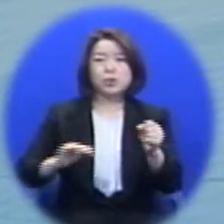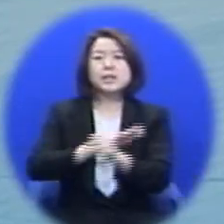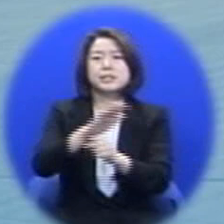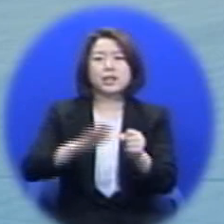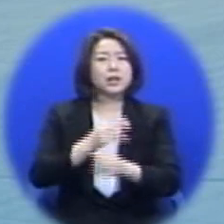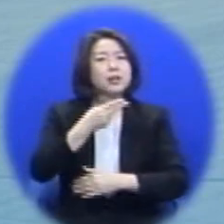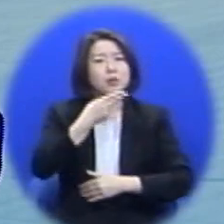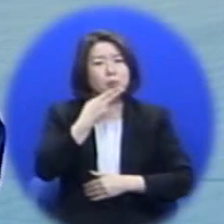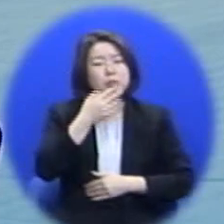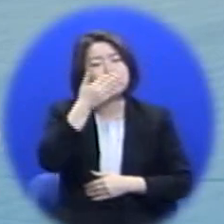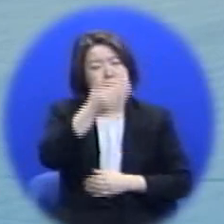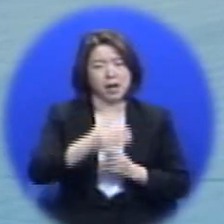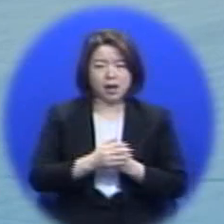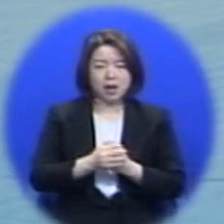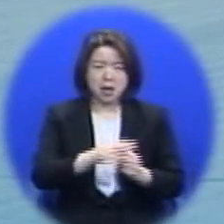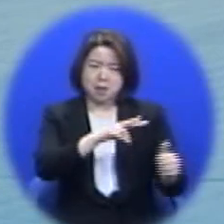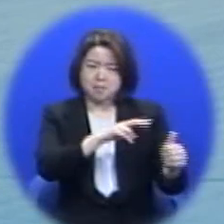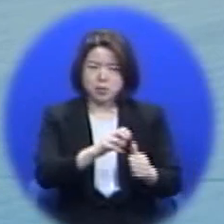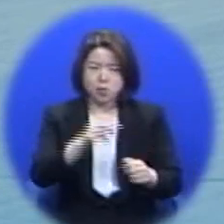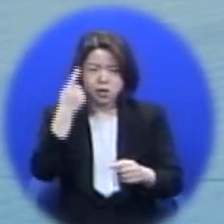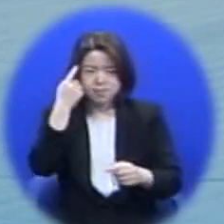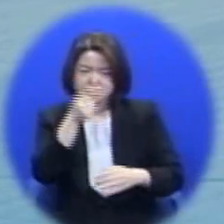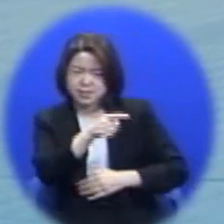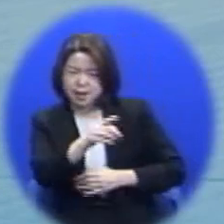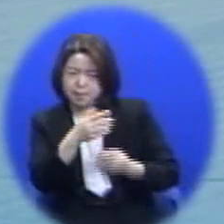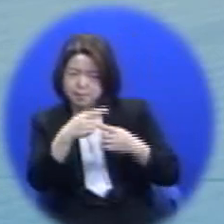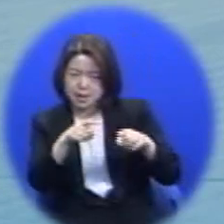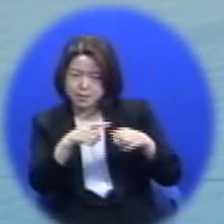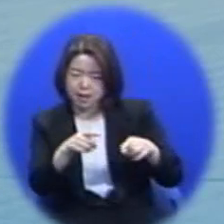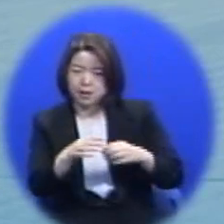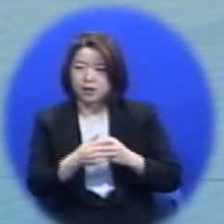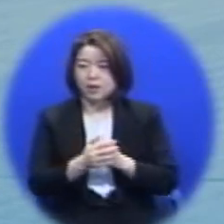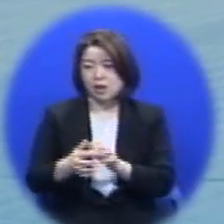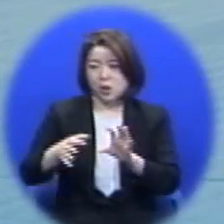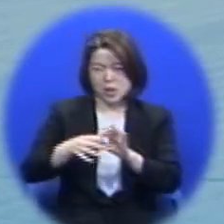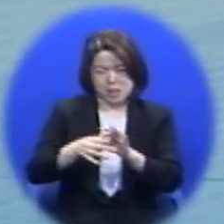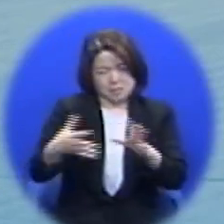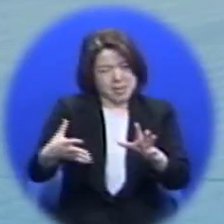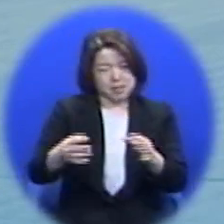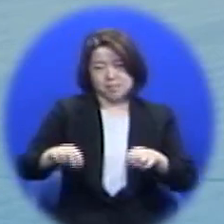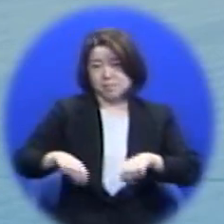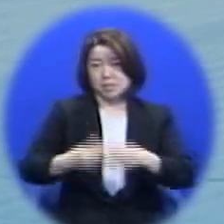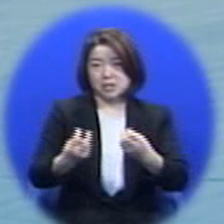있어요. 미워하면서 판단하면서 관계는 깨어진 상태에서